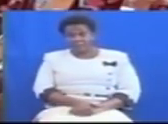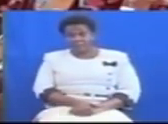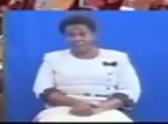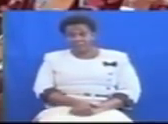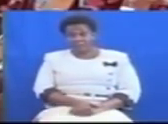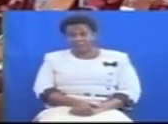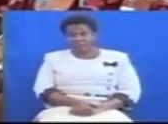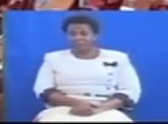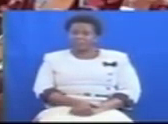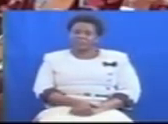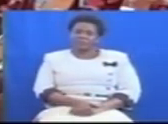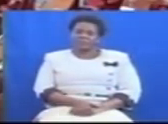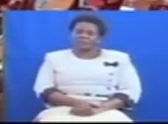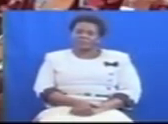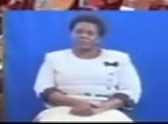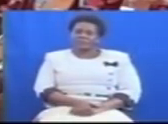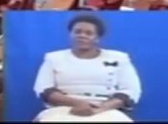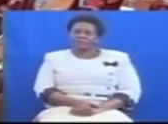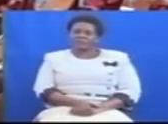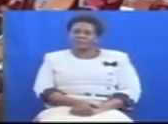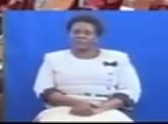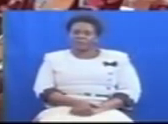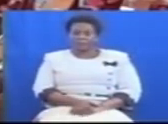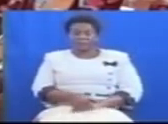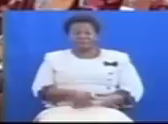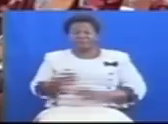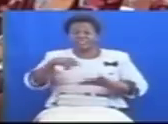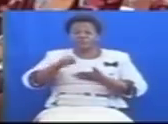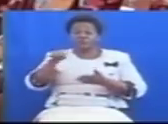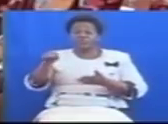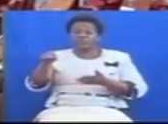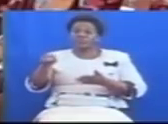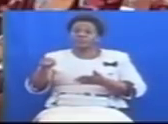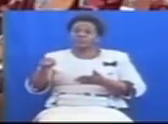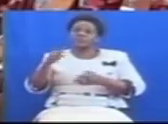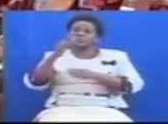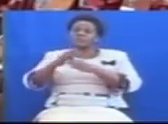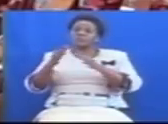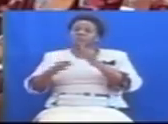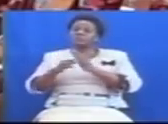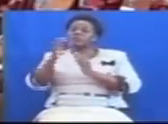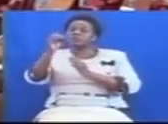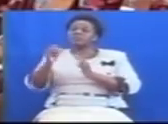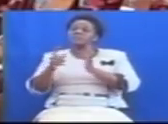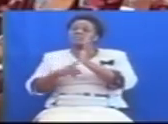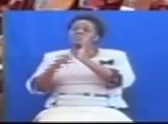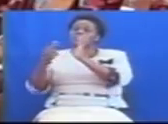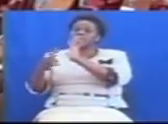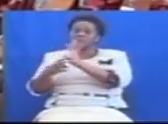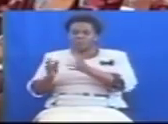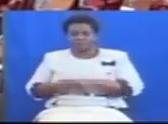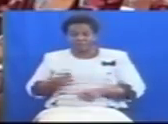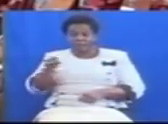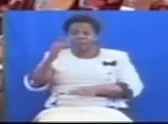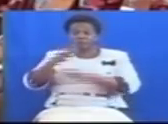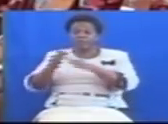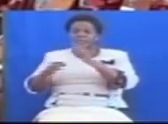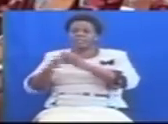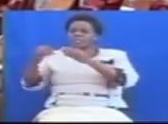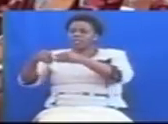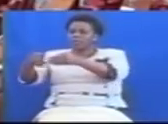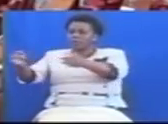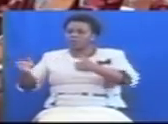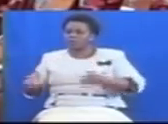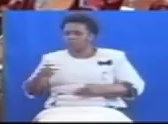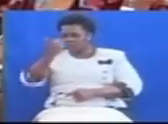ambayo ujenzi wake kwa 97 hizo zilitumika kumalizia majengo mawili ambayo ni jengo la upasuaji, nyumba ya mtumishi, pamoja